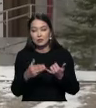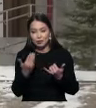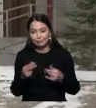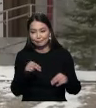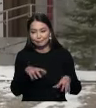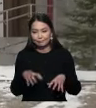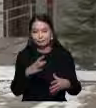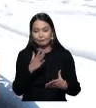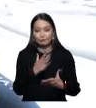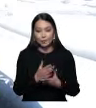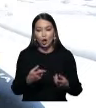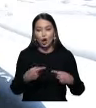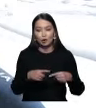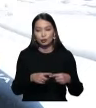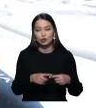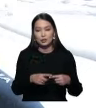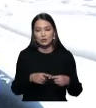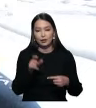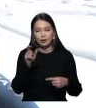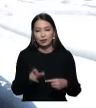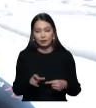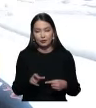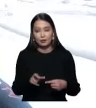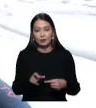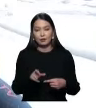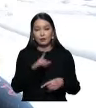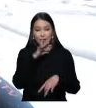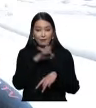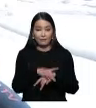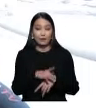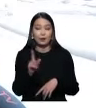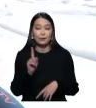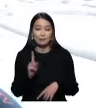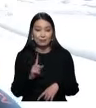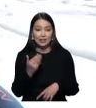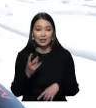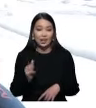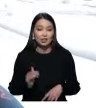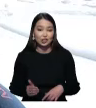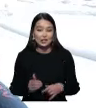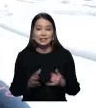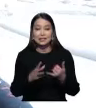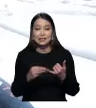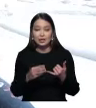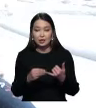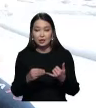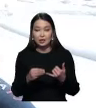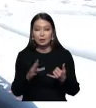считают общественники. Мы выявили такой факт, что на частной земле были